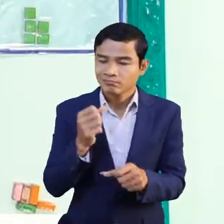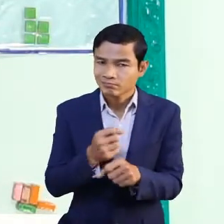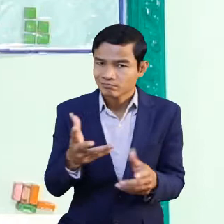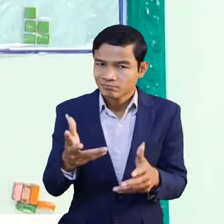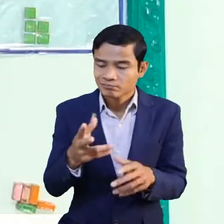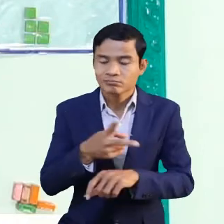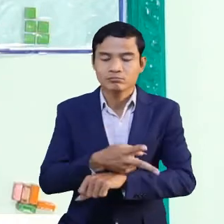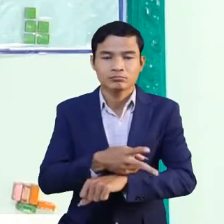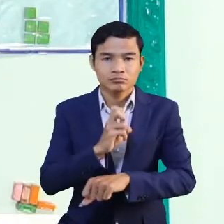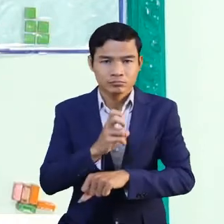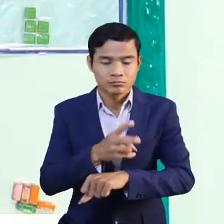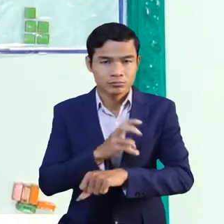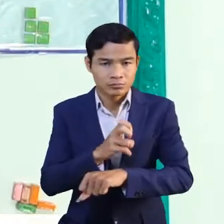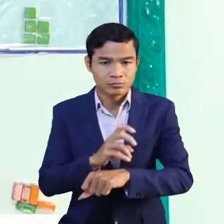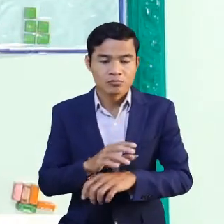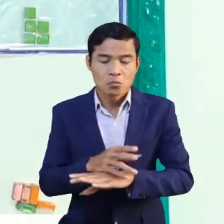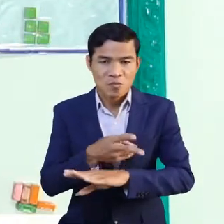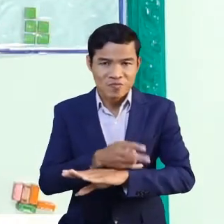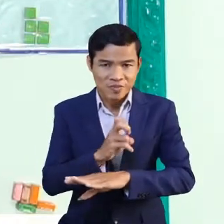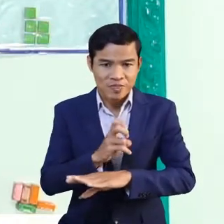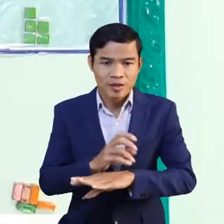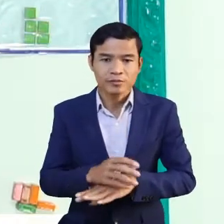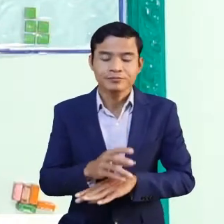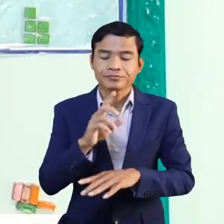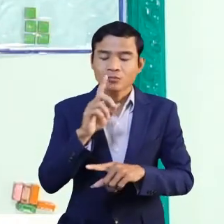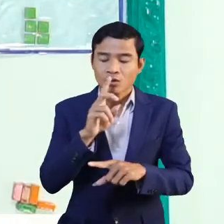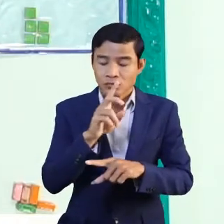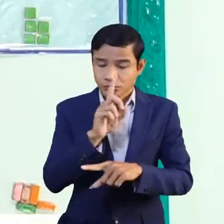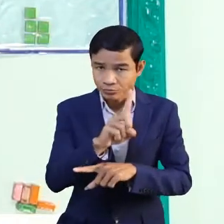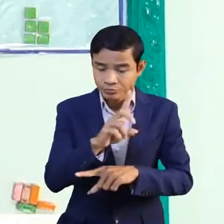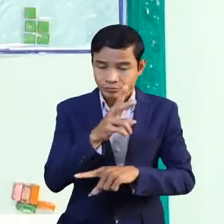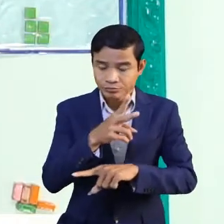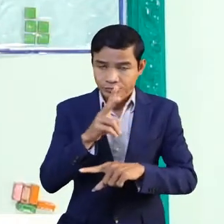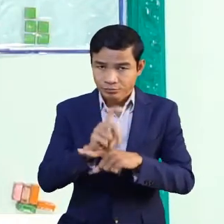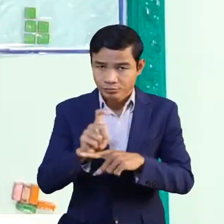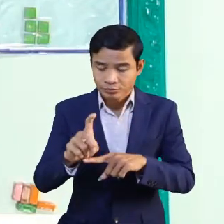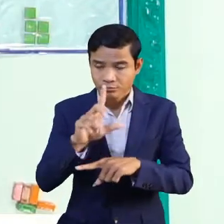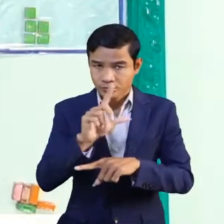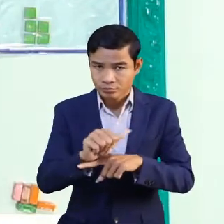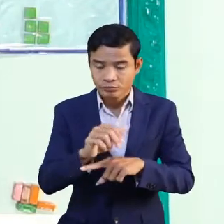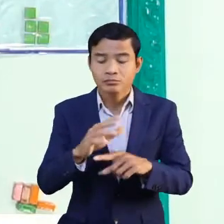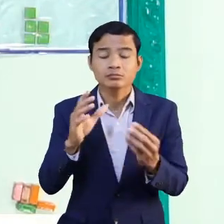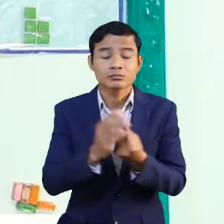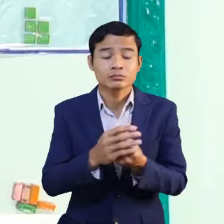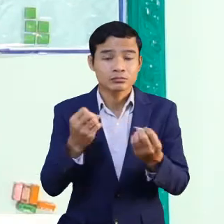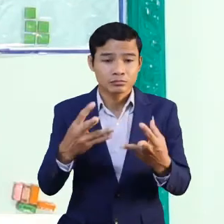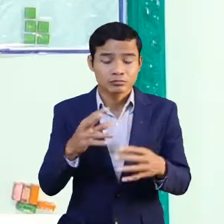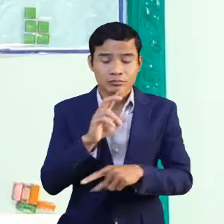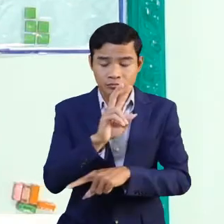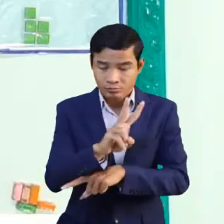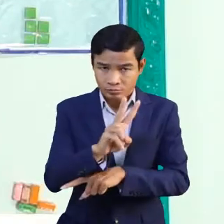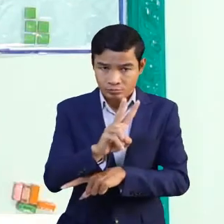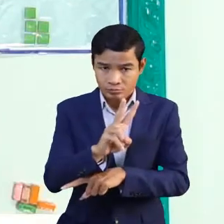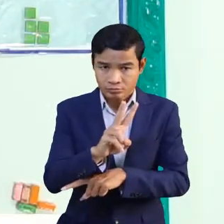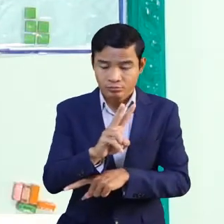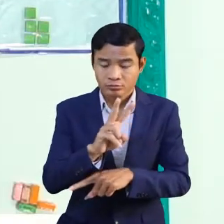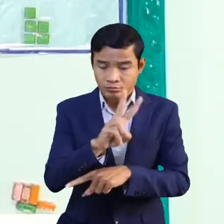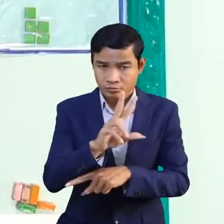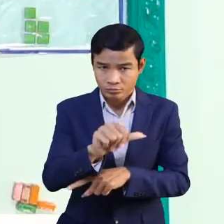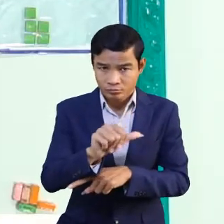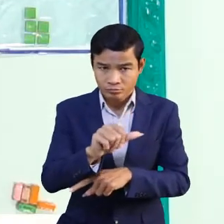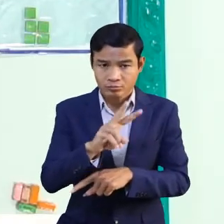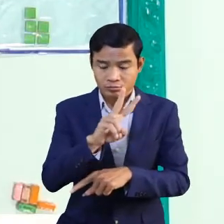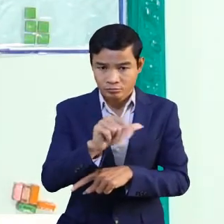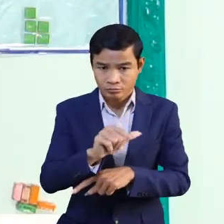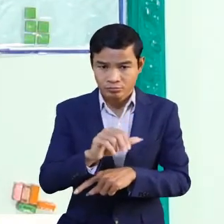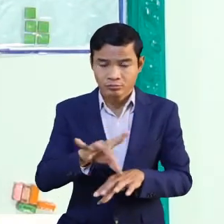នអត់ចាយើងត្រូវខ្ចីខ្ចីមួយពីខ្ទង់100ណាកូនចាអញ្ចឹងខ្ទង់100មានចំនួន2ចាគឺ